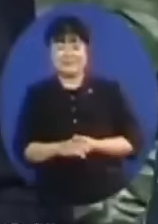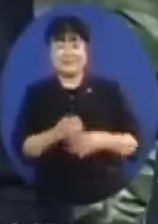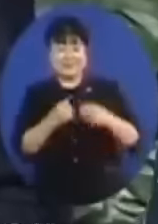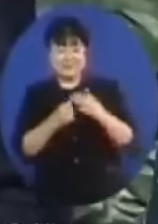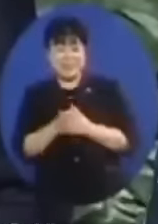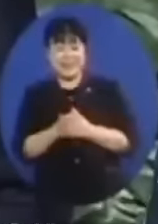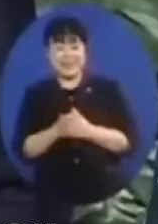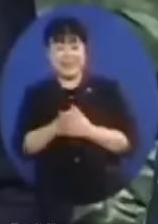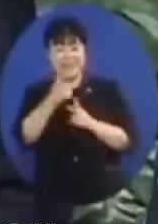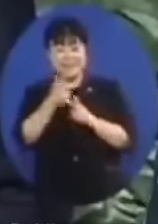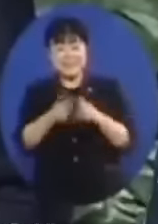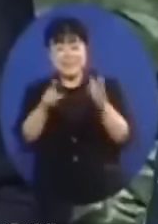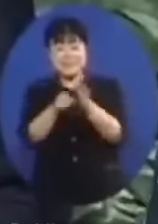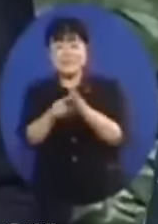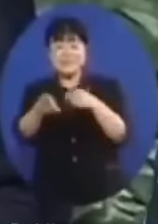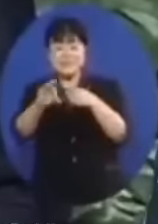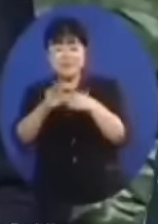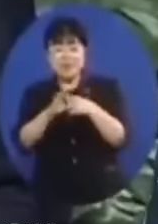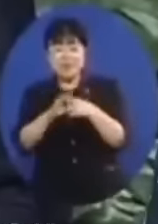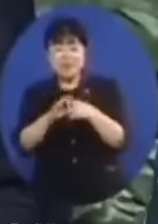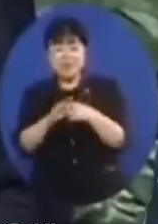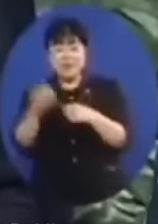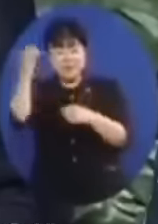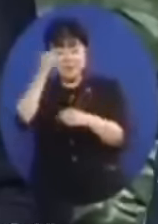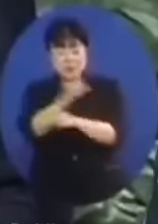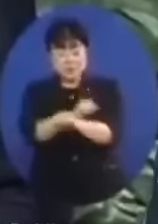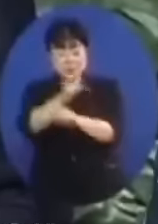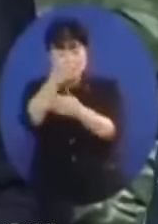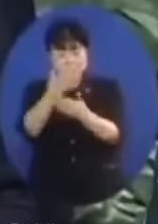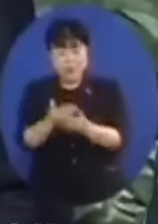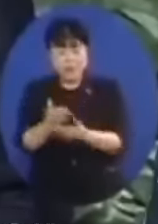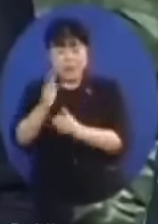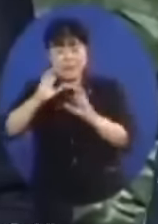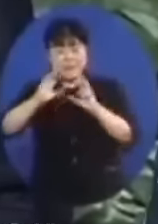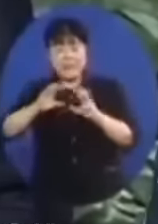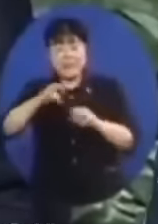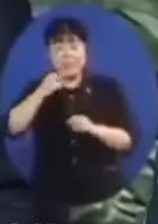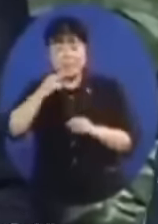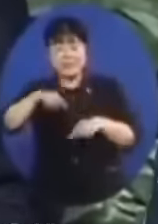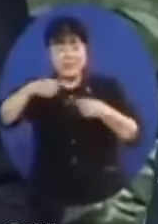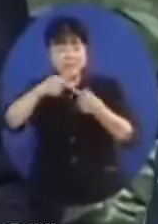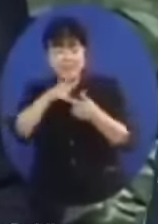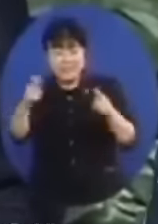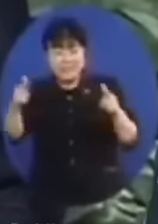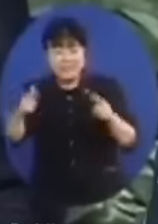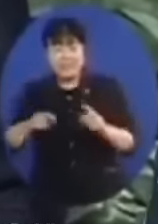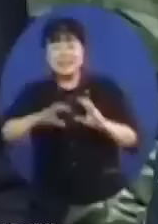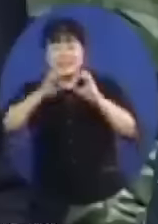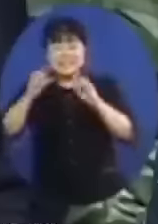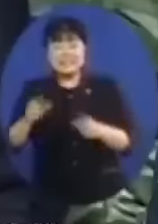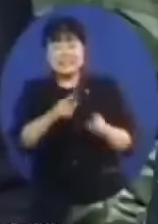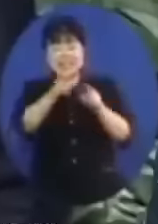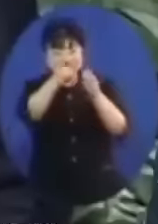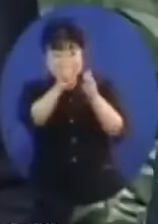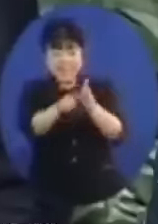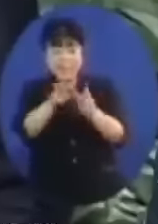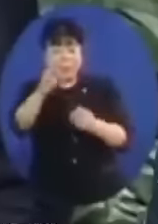그러니 예수 믿으면 영원히 용서받고 천당만 가는 것이 아니라 이 세상에 사는